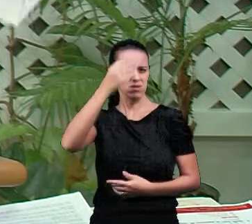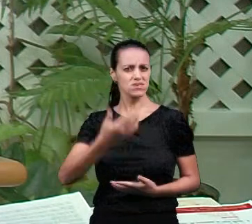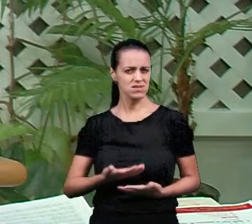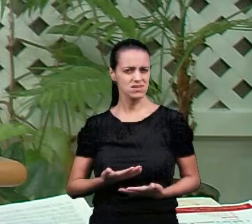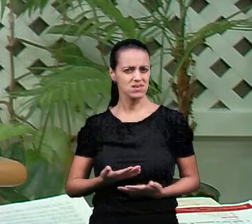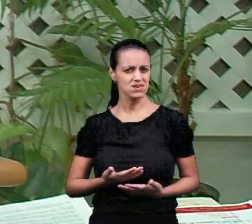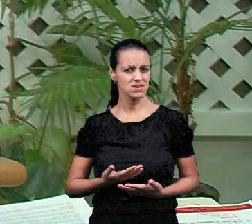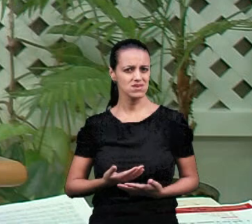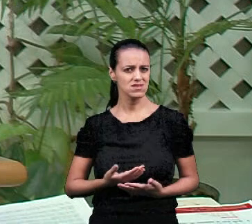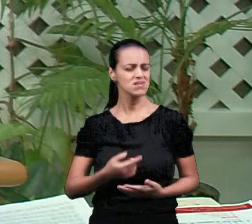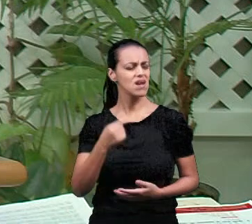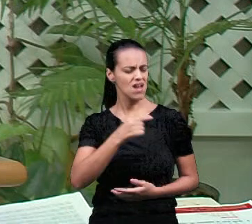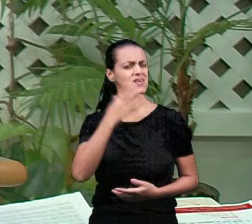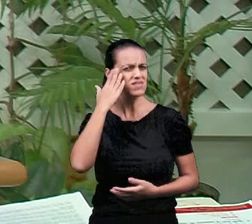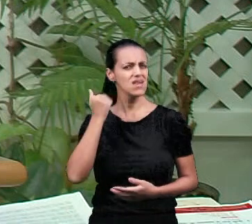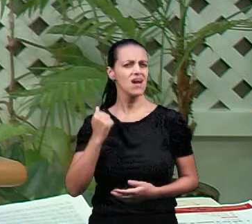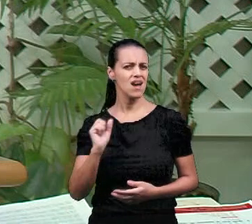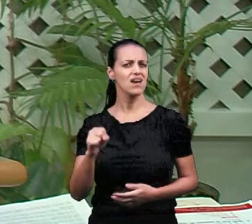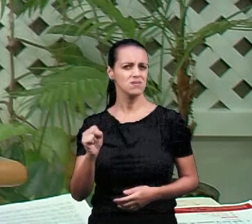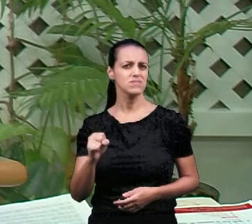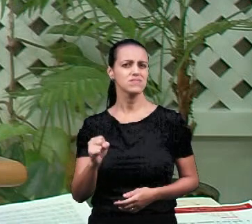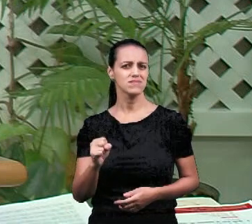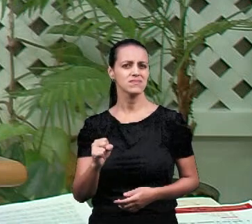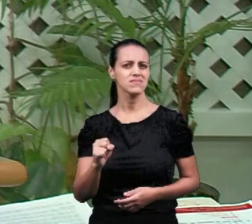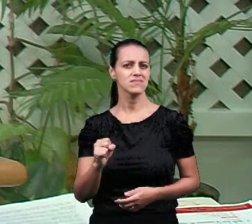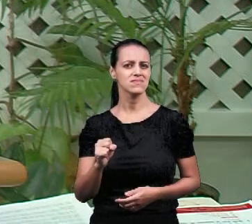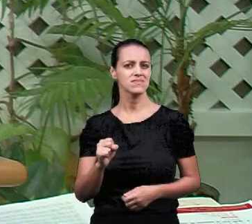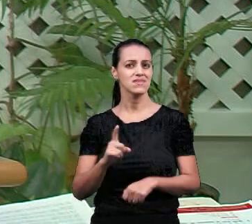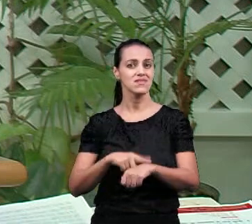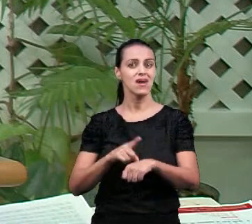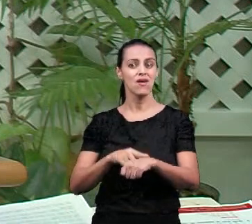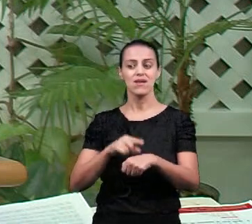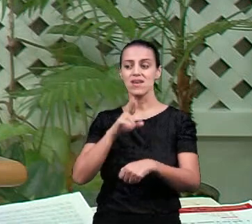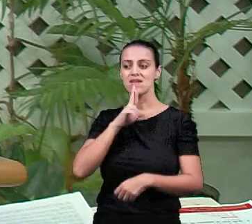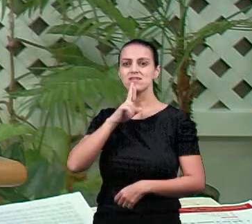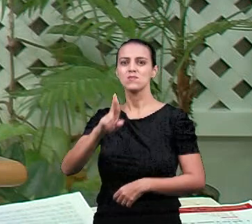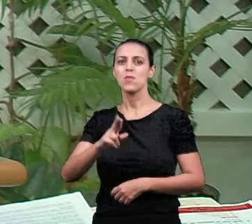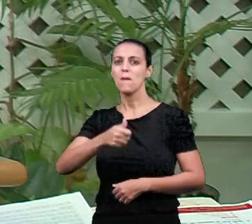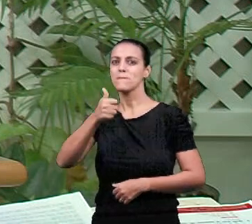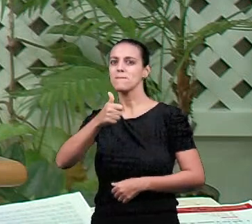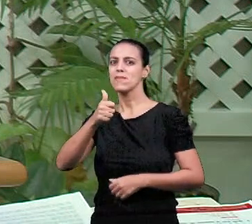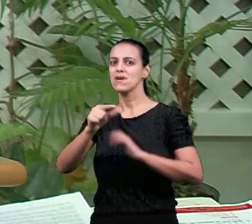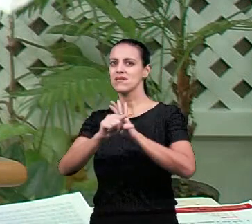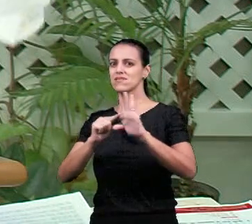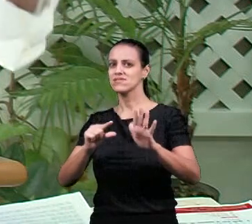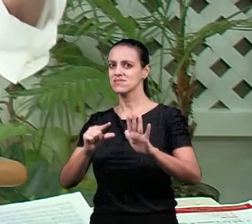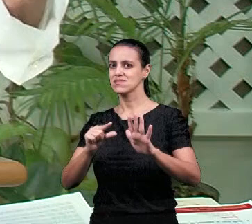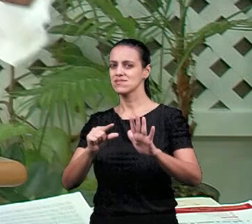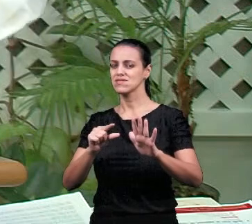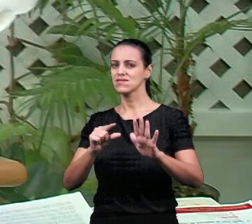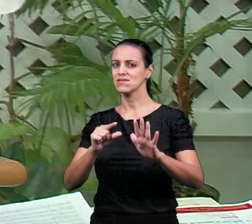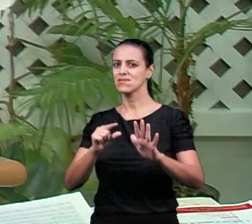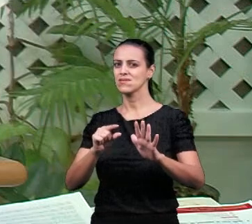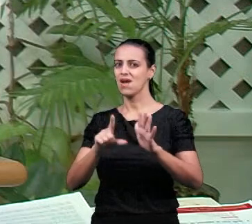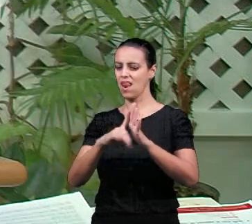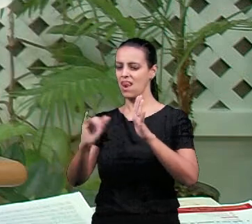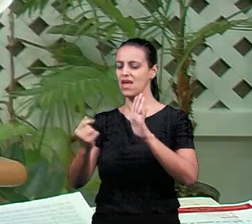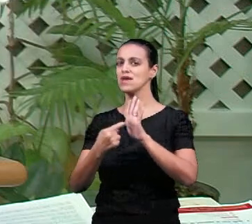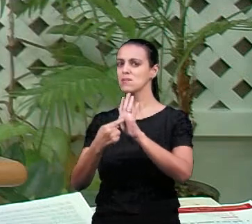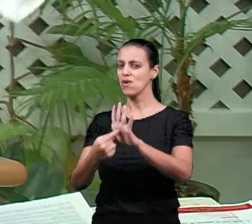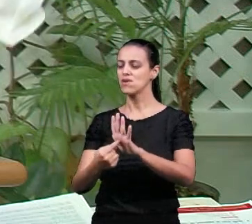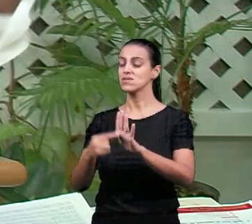Il savait, quand il a répondu à Jésus au premier verset, quel a été le premier verset? Il dit, tu aimeras le Seigneur ton